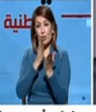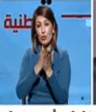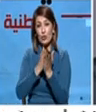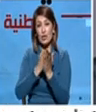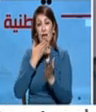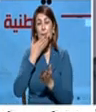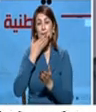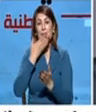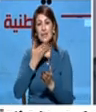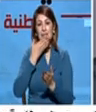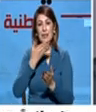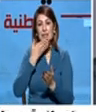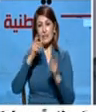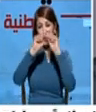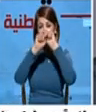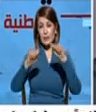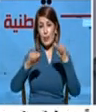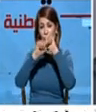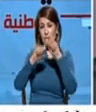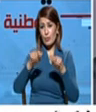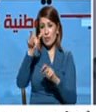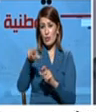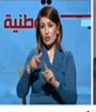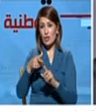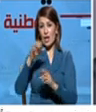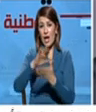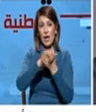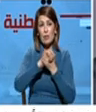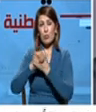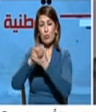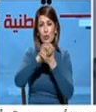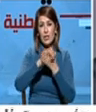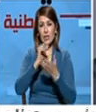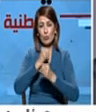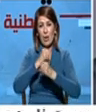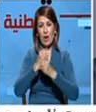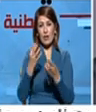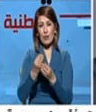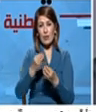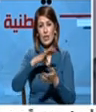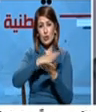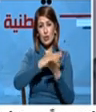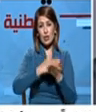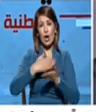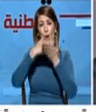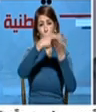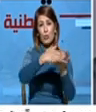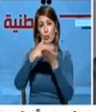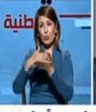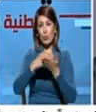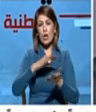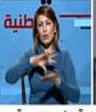الشكر والتقدير زملائي وزميلاتي مكاتب البريد بمراكز التوزيع اه بالادارات الجهويه البريد